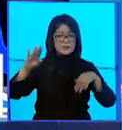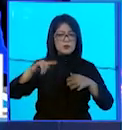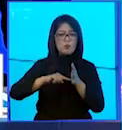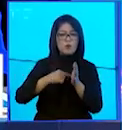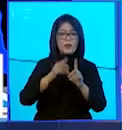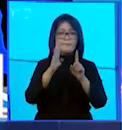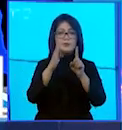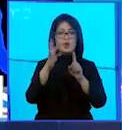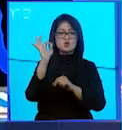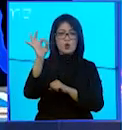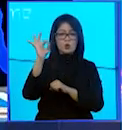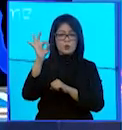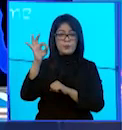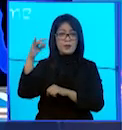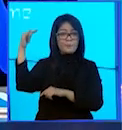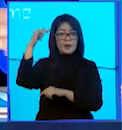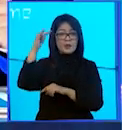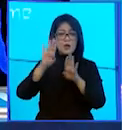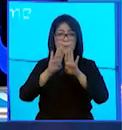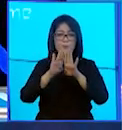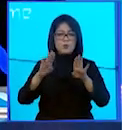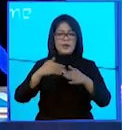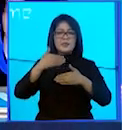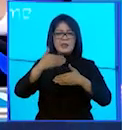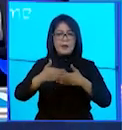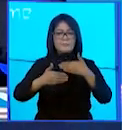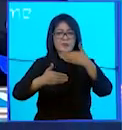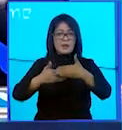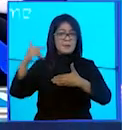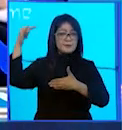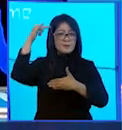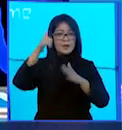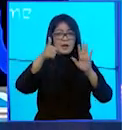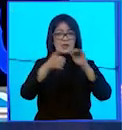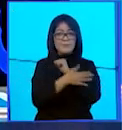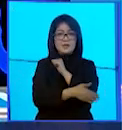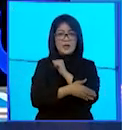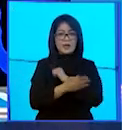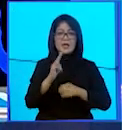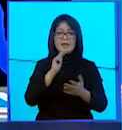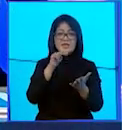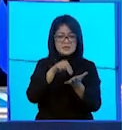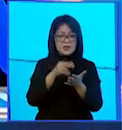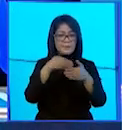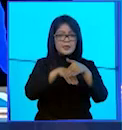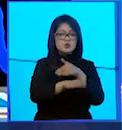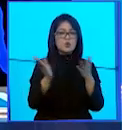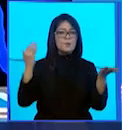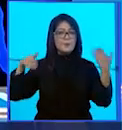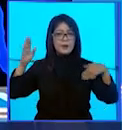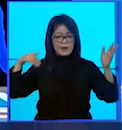14 Oktober 2021. Penerbangan dibuka bertahap dan penerbangan dari 6 negara yang diizinkan untuk masuk ke